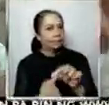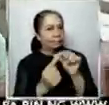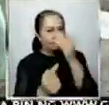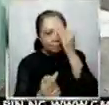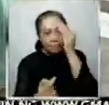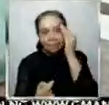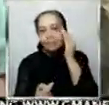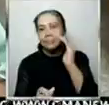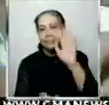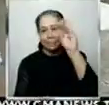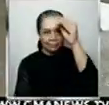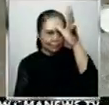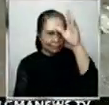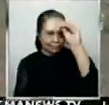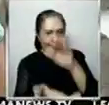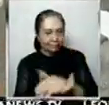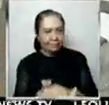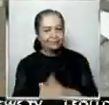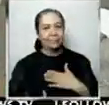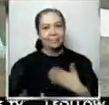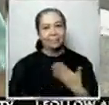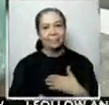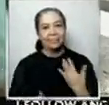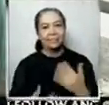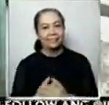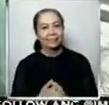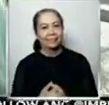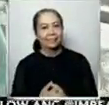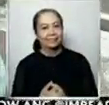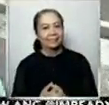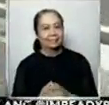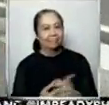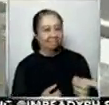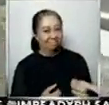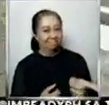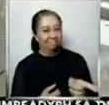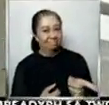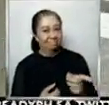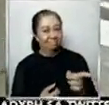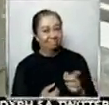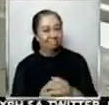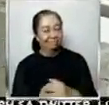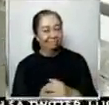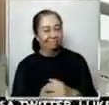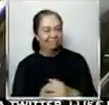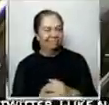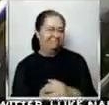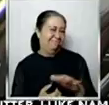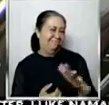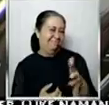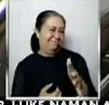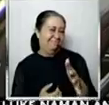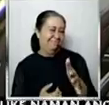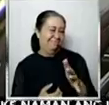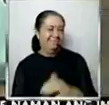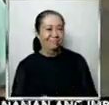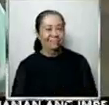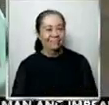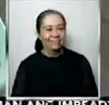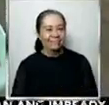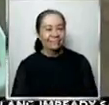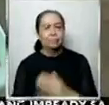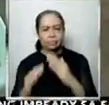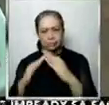Mister. Masaya. Ikaw, na-English ka? Medyo. Sa bahay lang